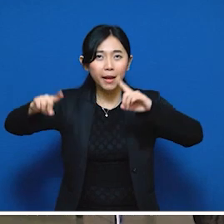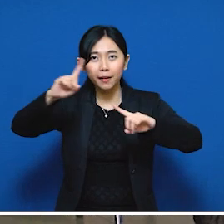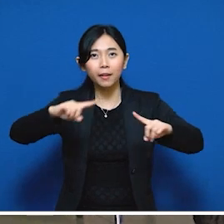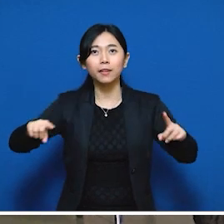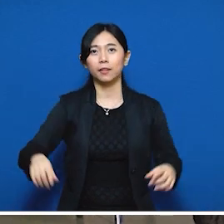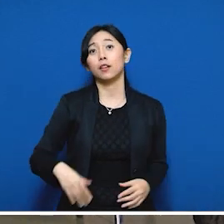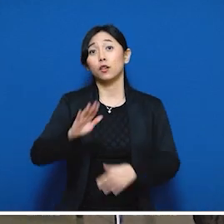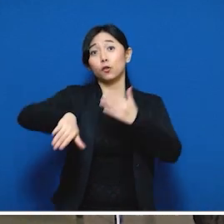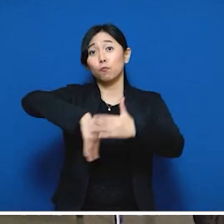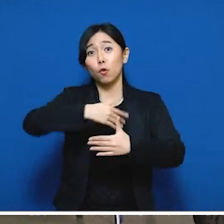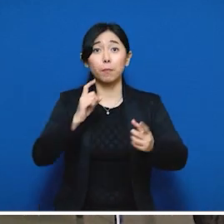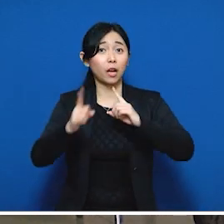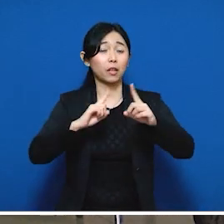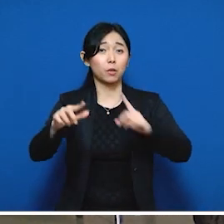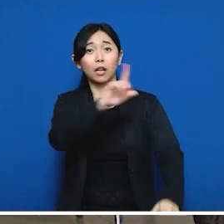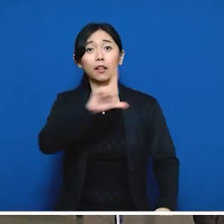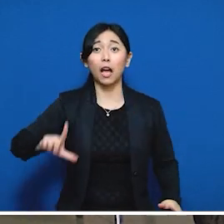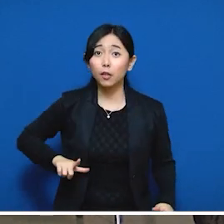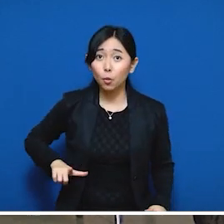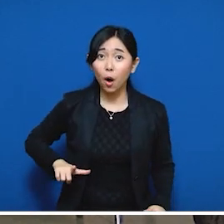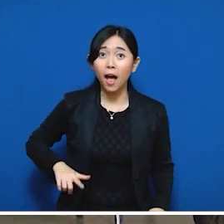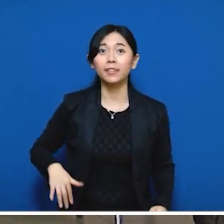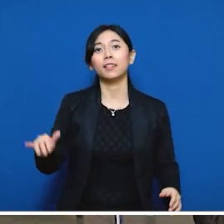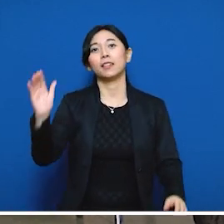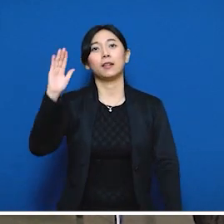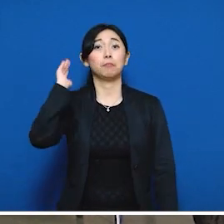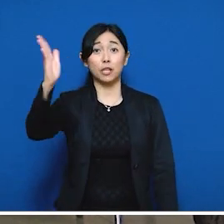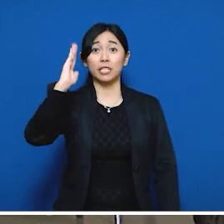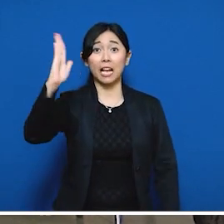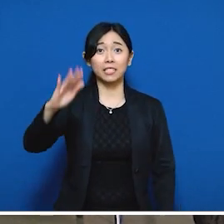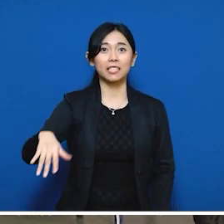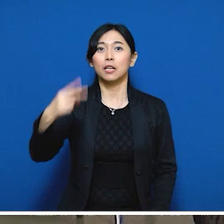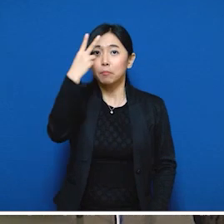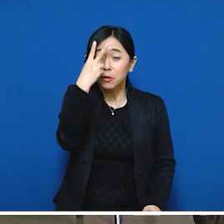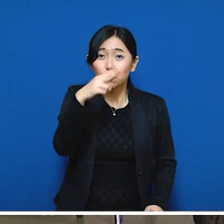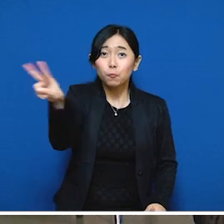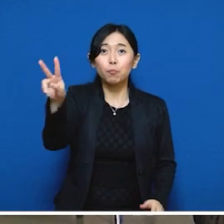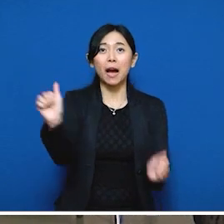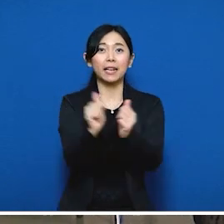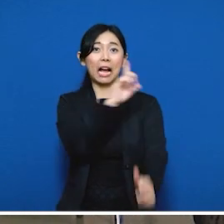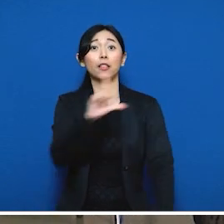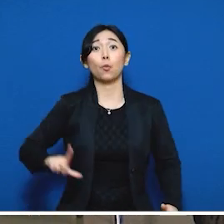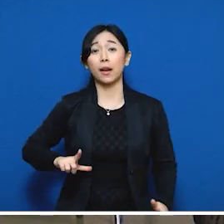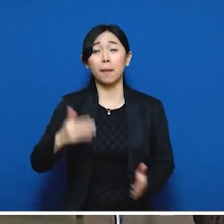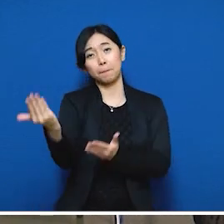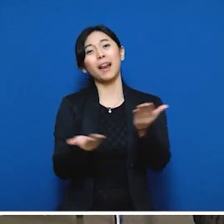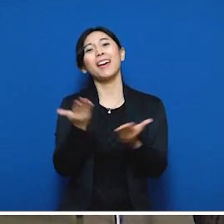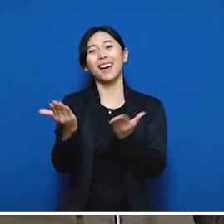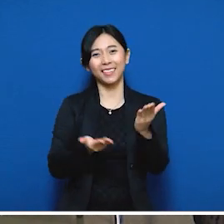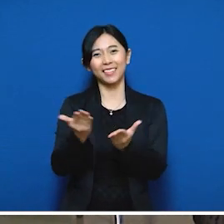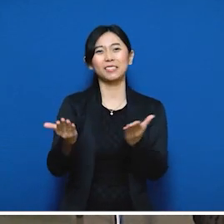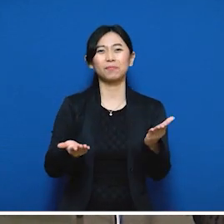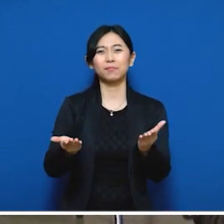Menambahkan pengalaman perjumpaannya dengan Tuhan. Dengan melakukan satu pelayanan. Meskipun pelayanan itu